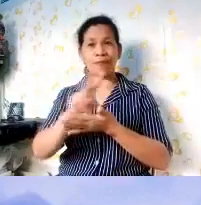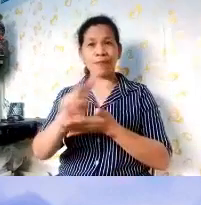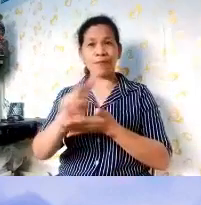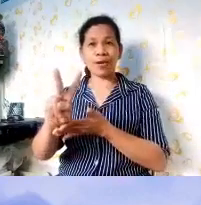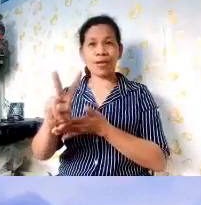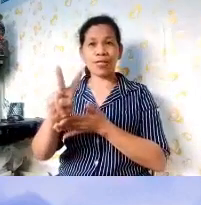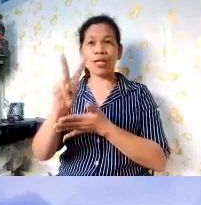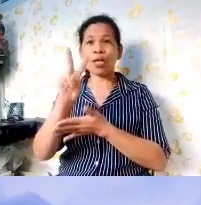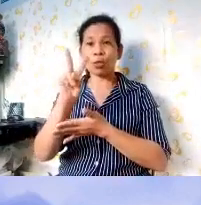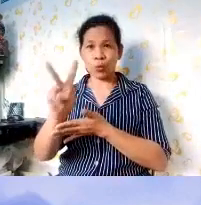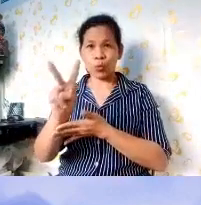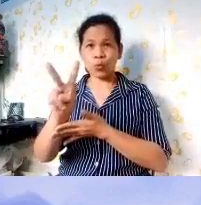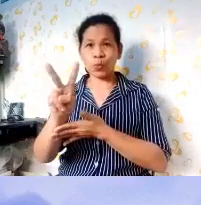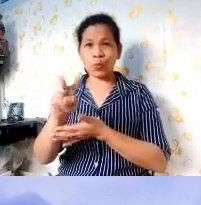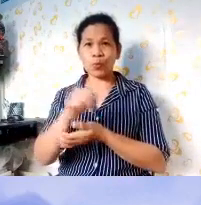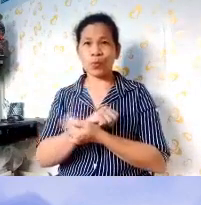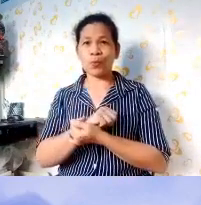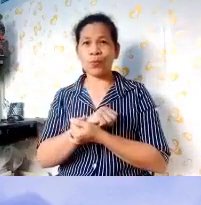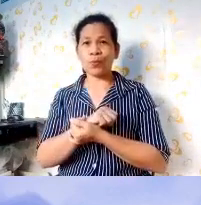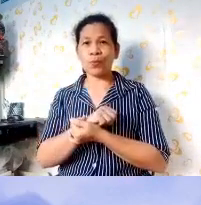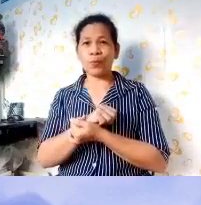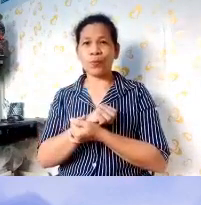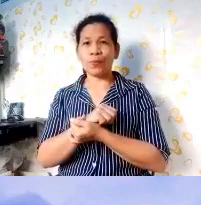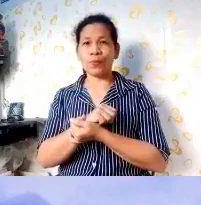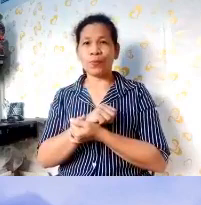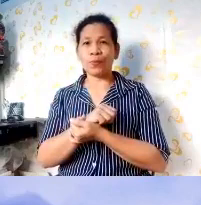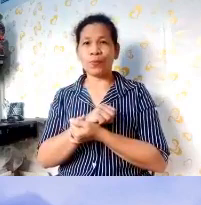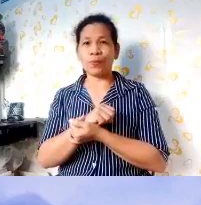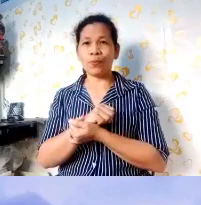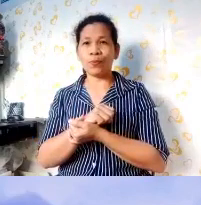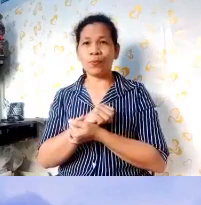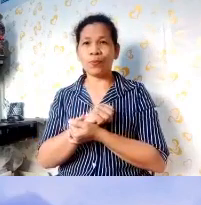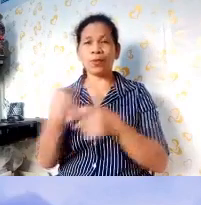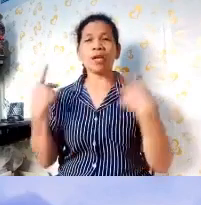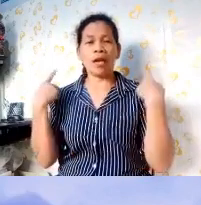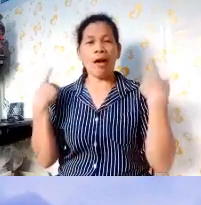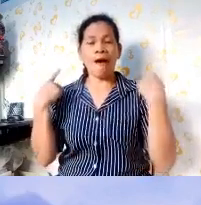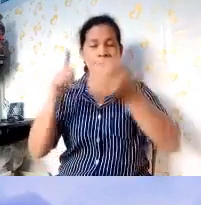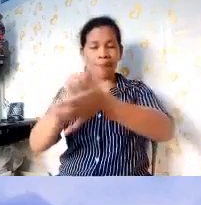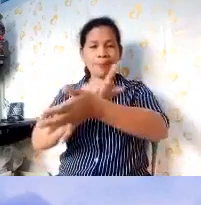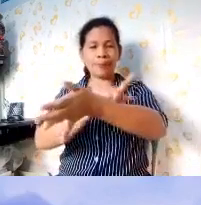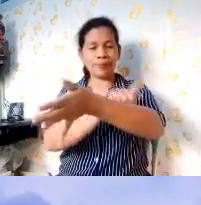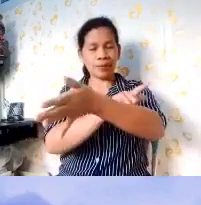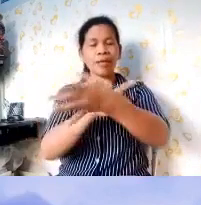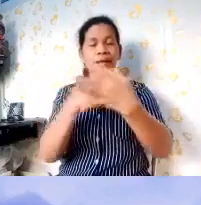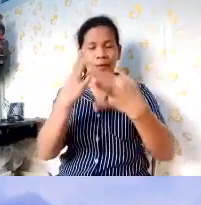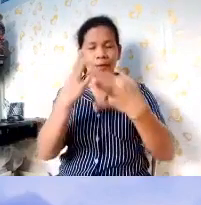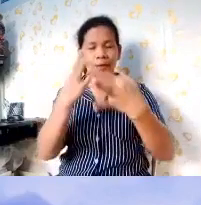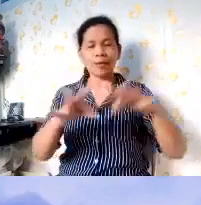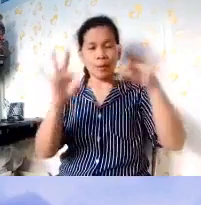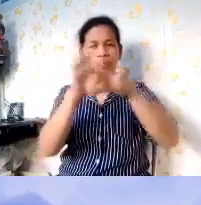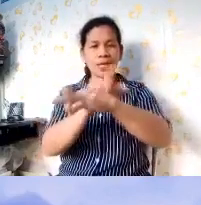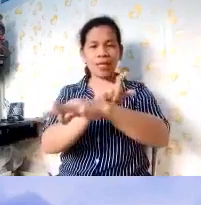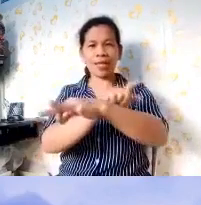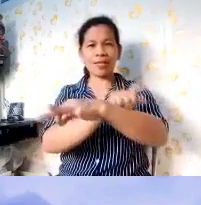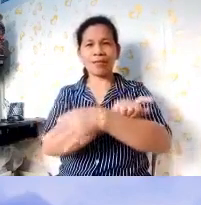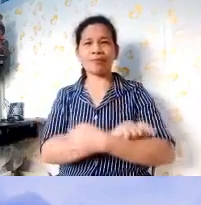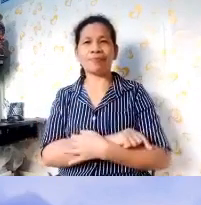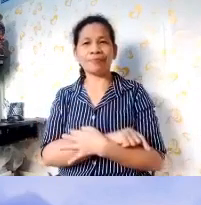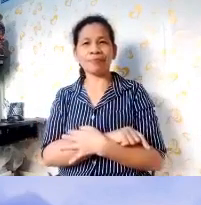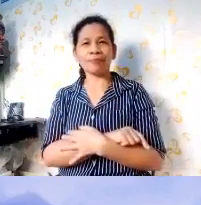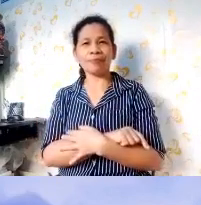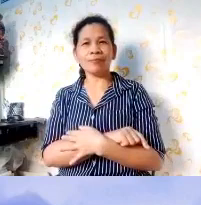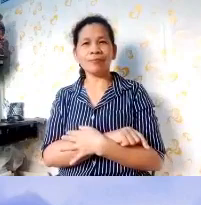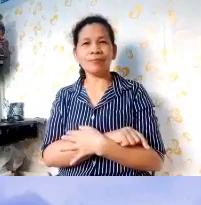sulat sa Kolosas, meron pong mga leksyon na napakahalaga, no? Para po sa lahat